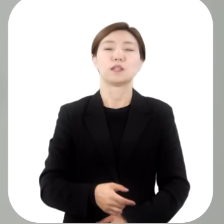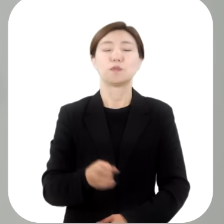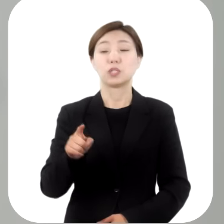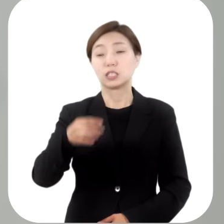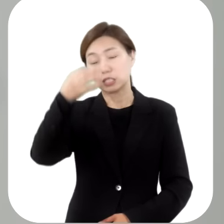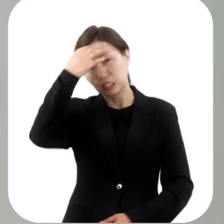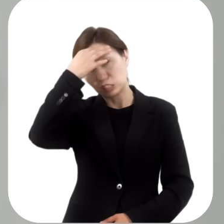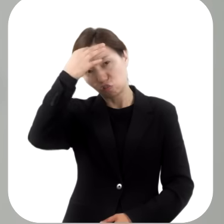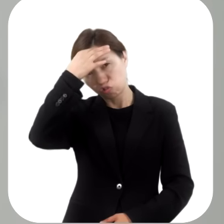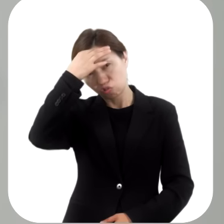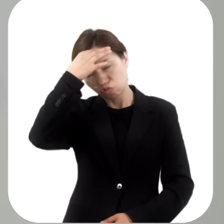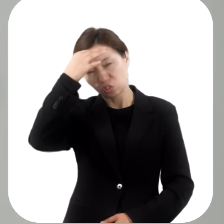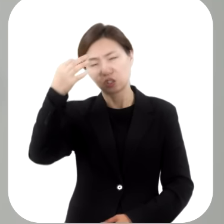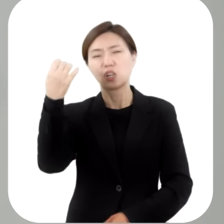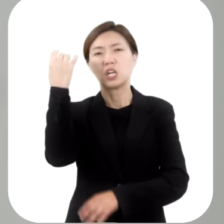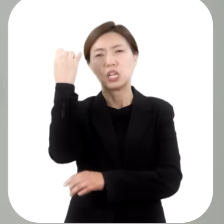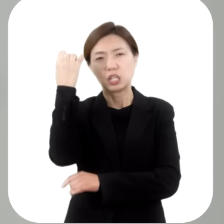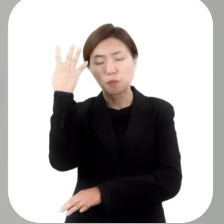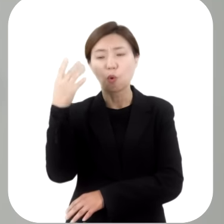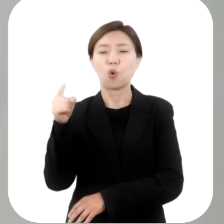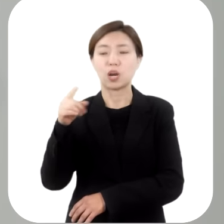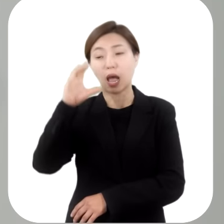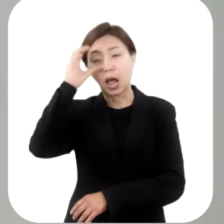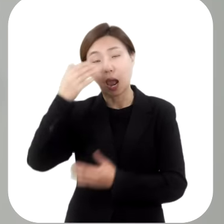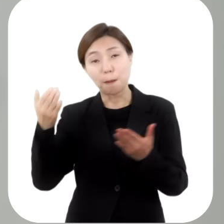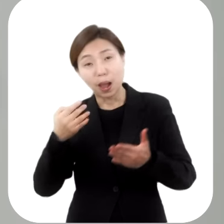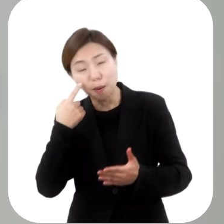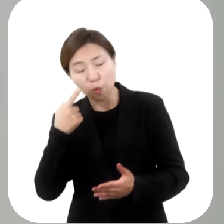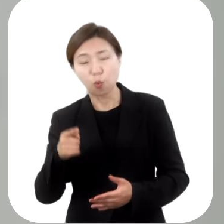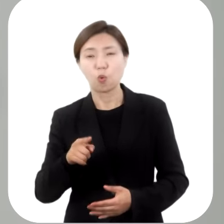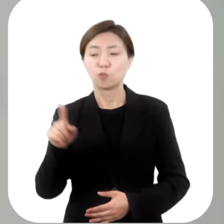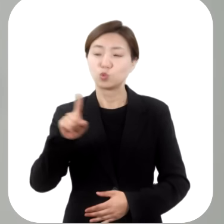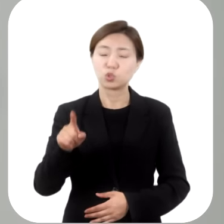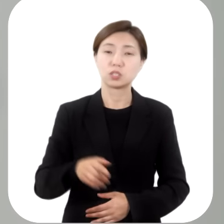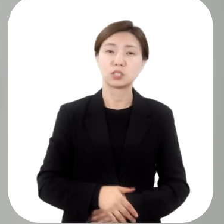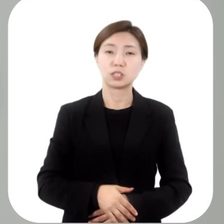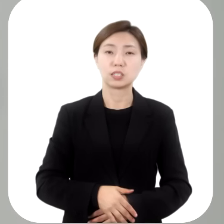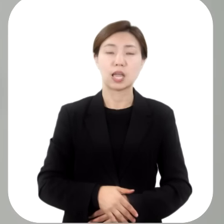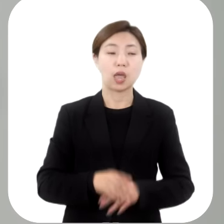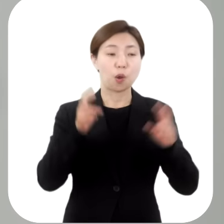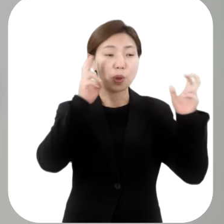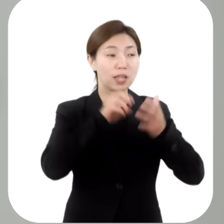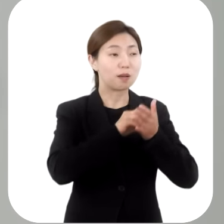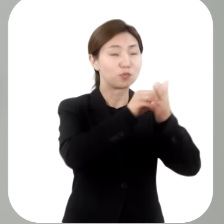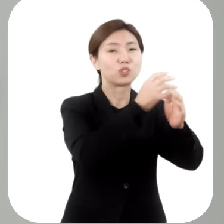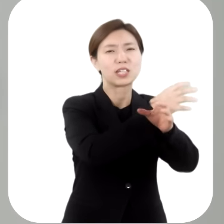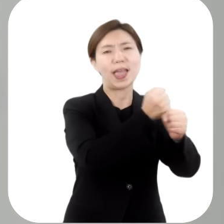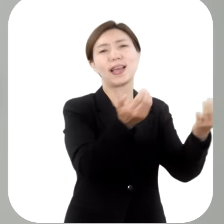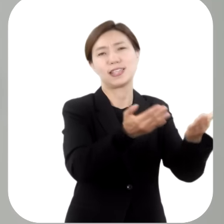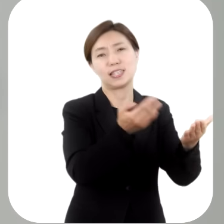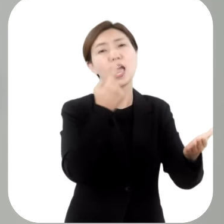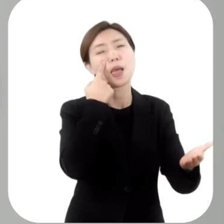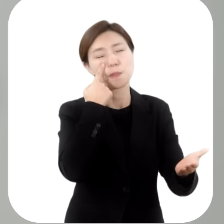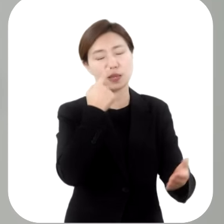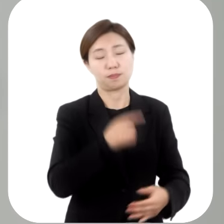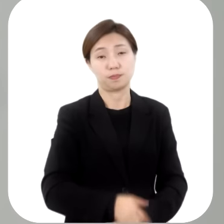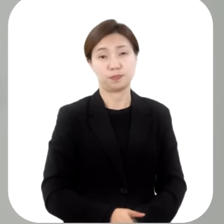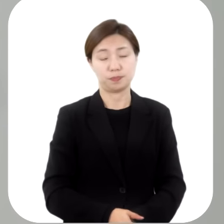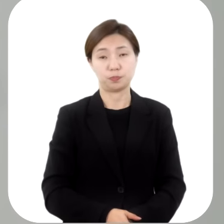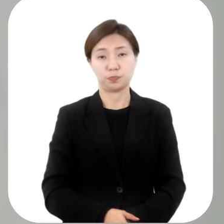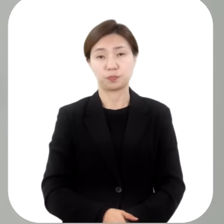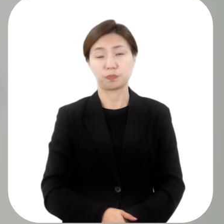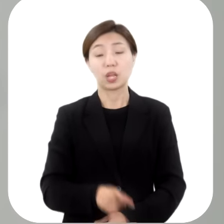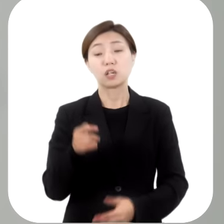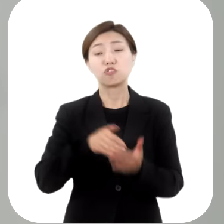때도 그 기술을 가지고 파트타임이든 어떤 회사의 뭐 계약직이든 이렇게